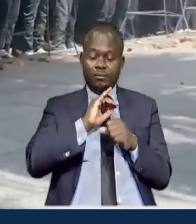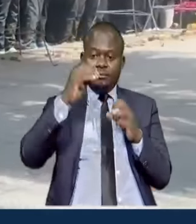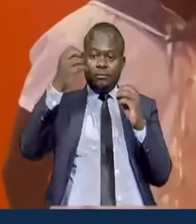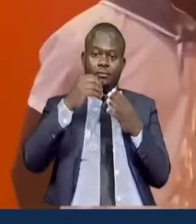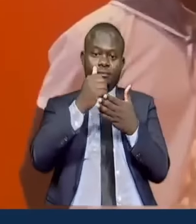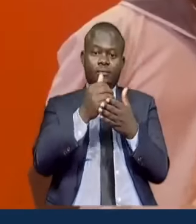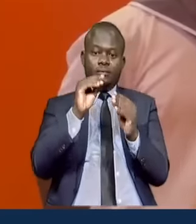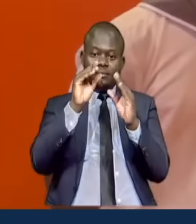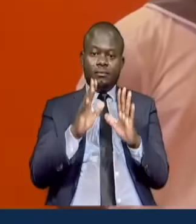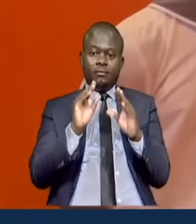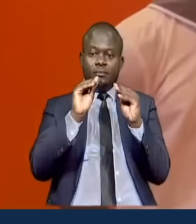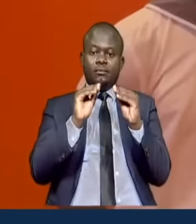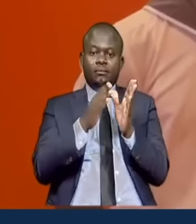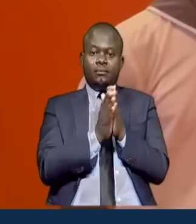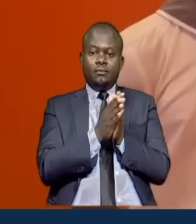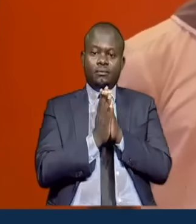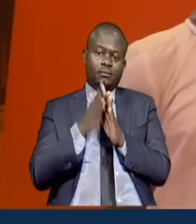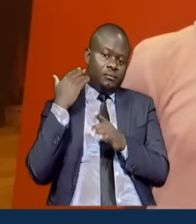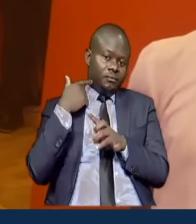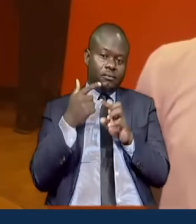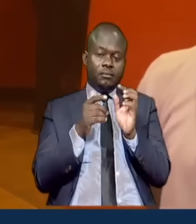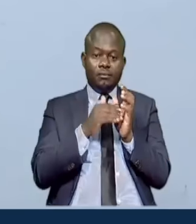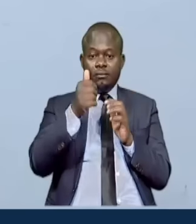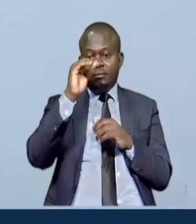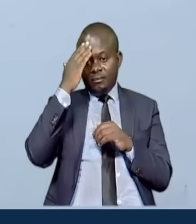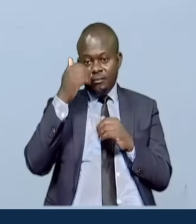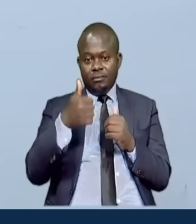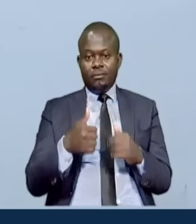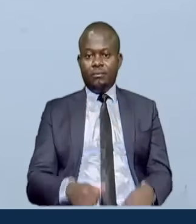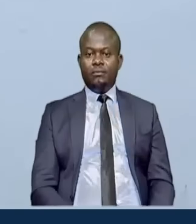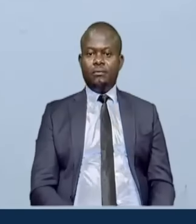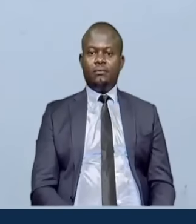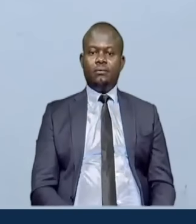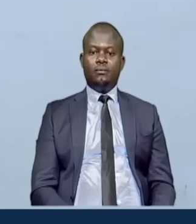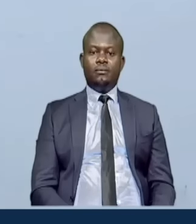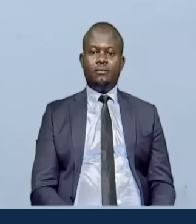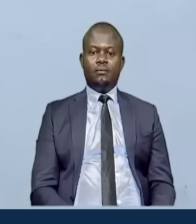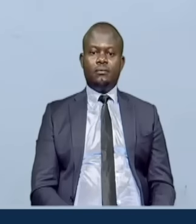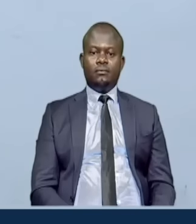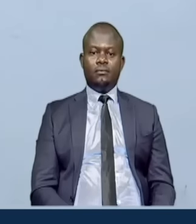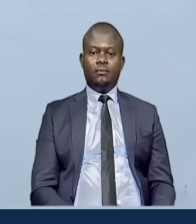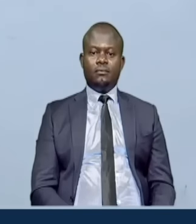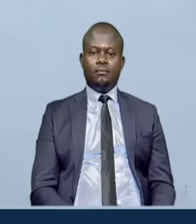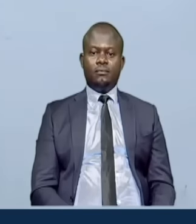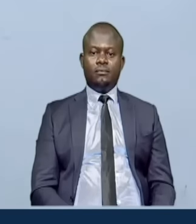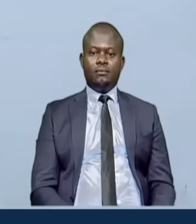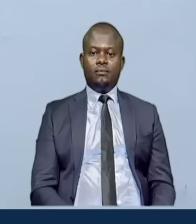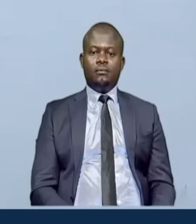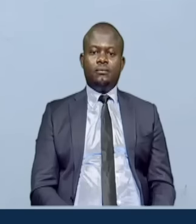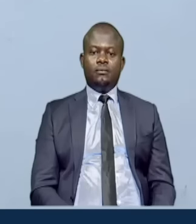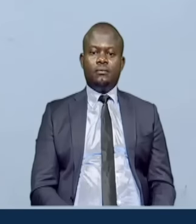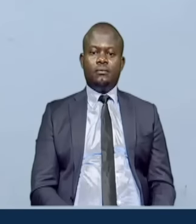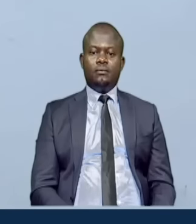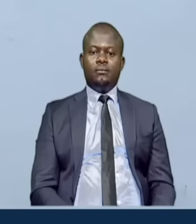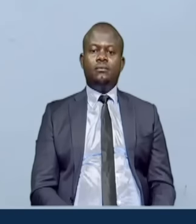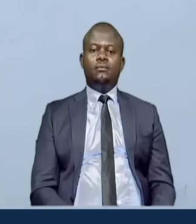binafasha abarimu kwigisha amateka ya Jenoside nabo bayazi neza. Eh bien, pourquoi je visite avec des élèves? Parce que ce sont de